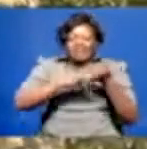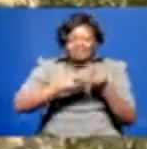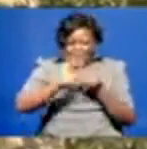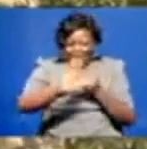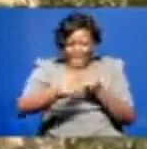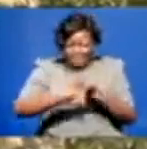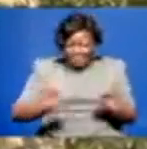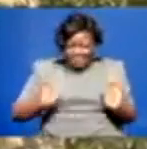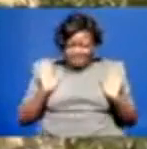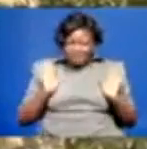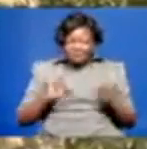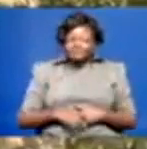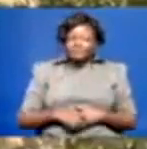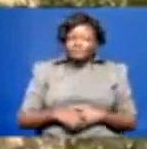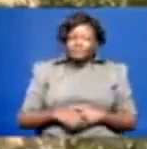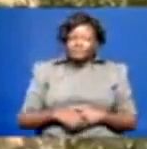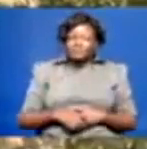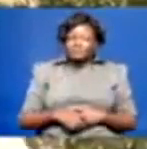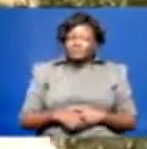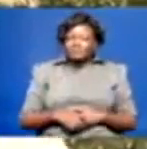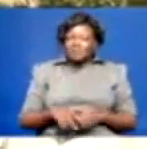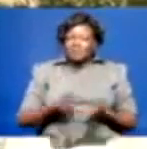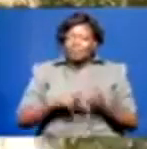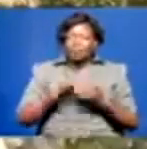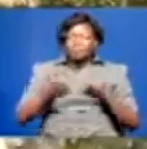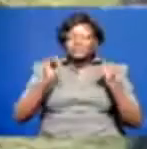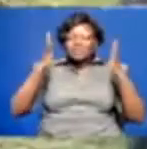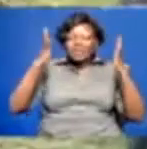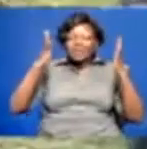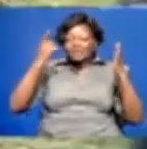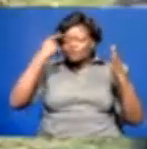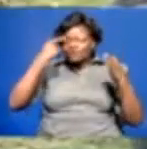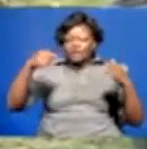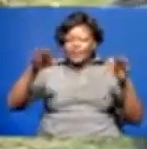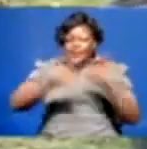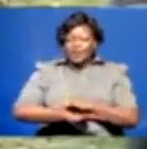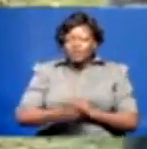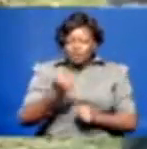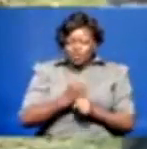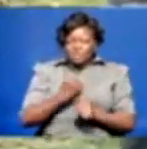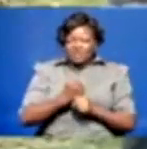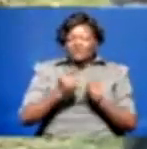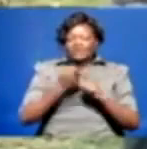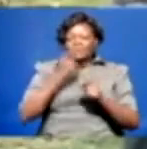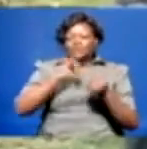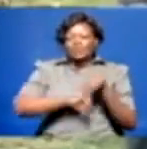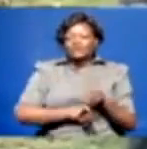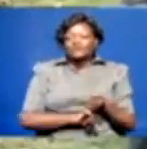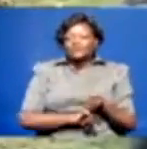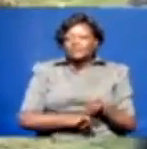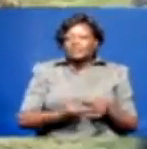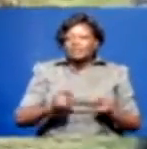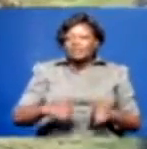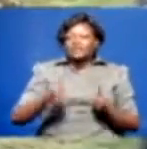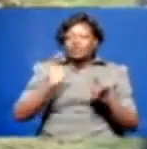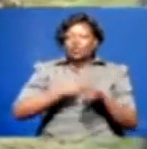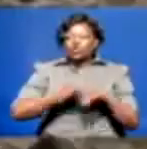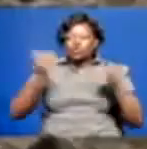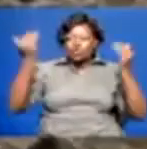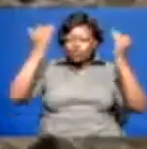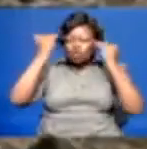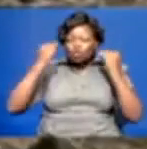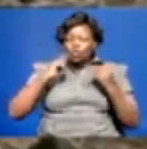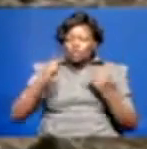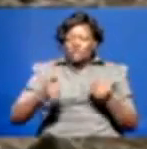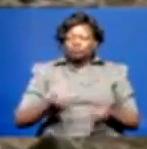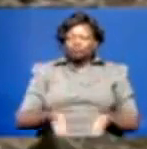pengine. Ni sherehe yote ya matanga itafanywa kwa pomba. The family successfully sought a court order to exhume the body.